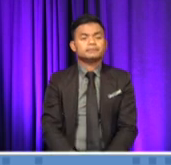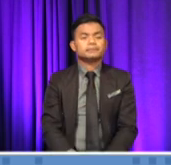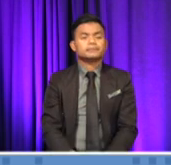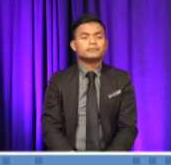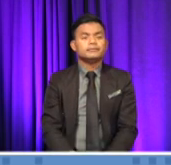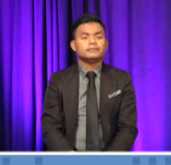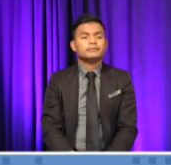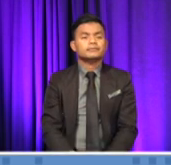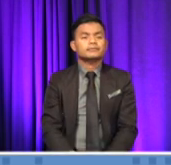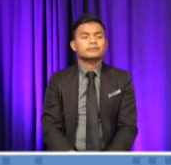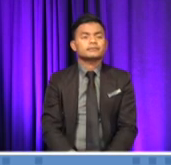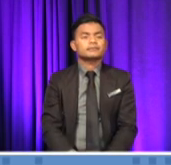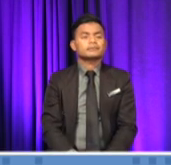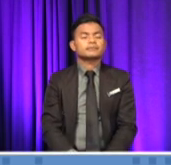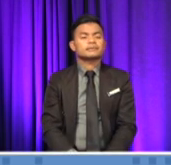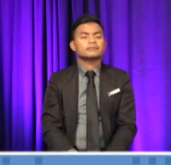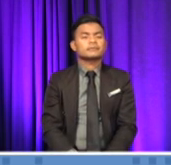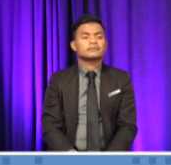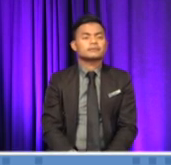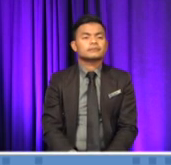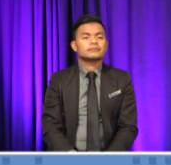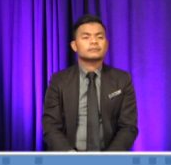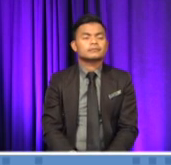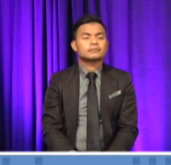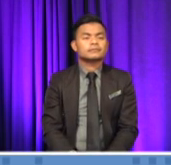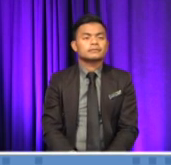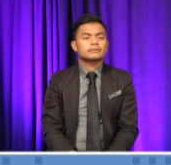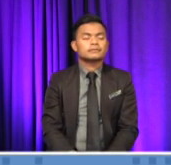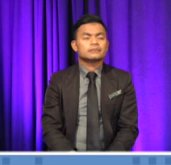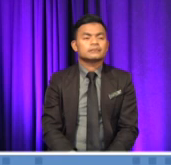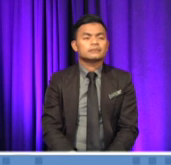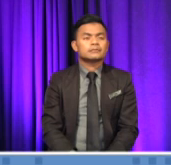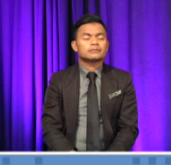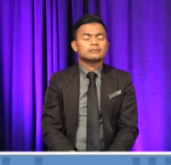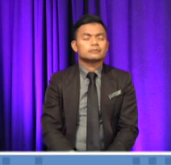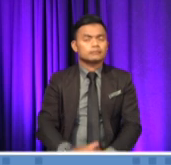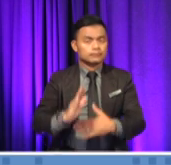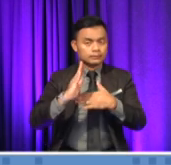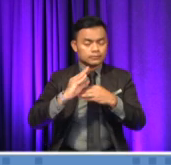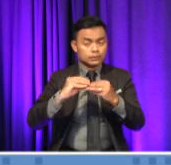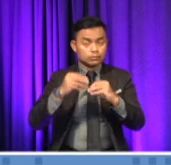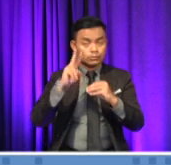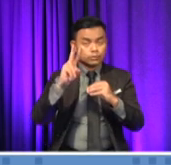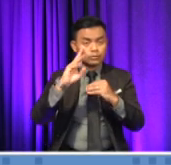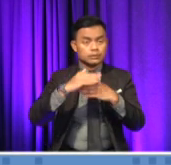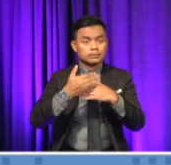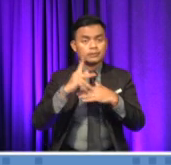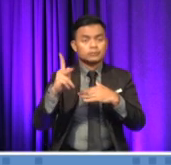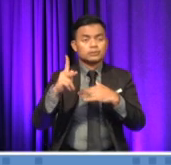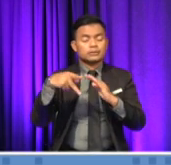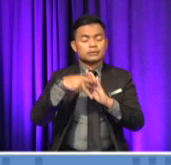yang kedua kelebihannya yang kedua memudahkan memudahkan pembaikan